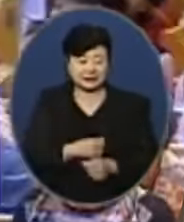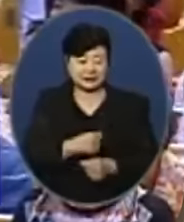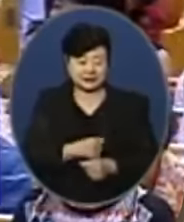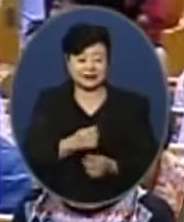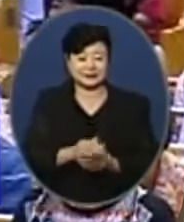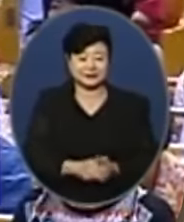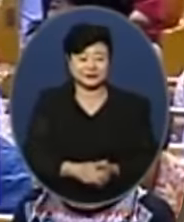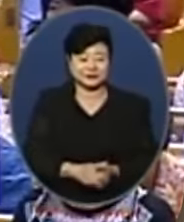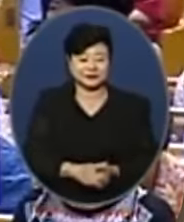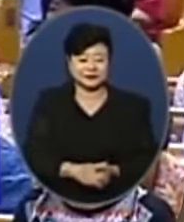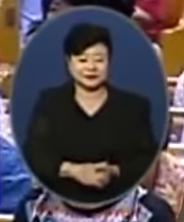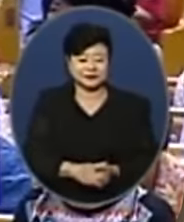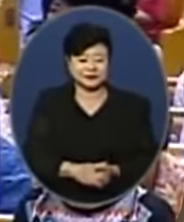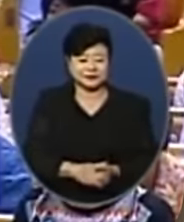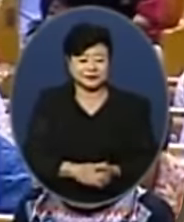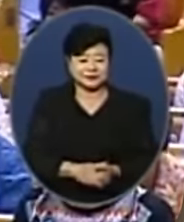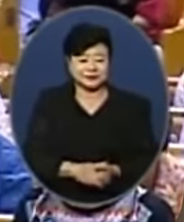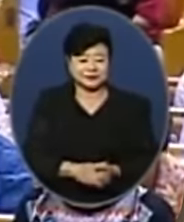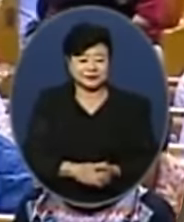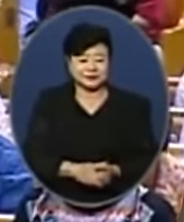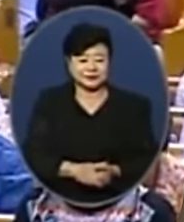하였습니다.